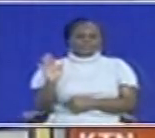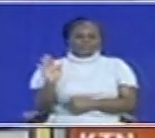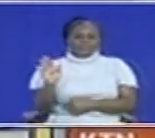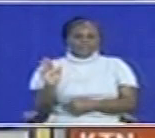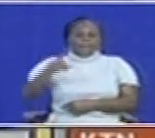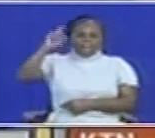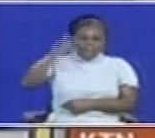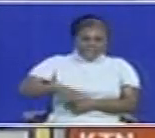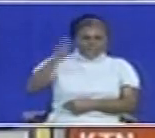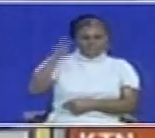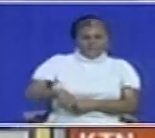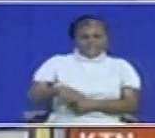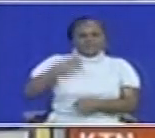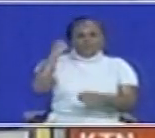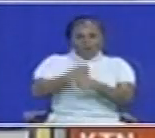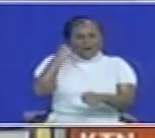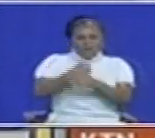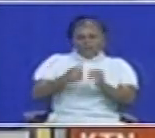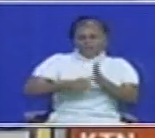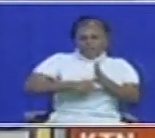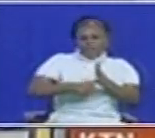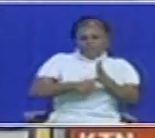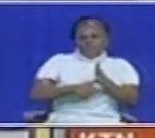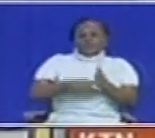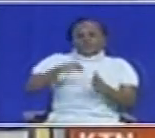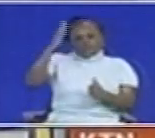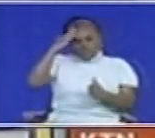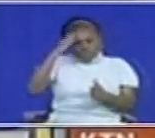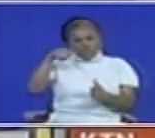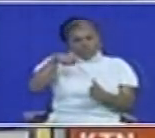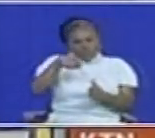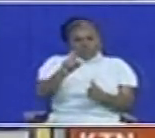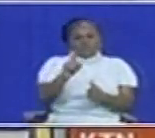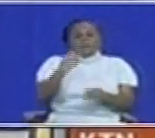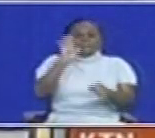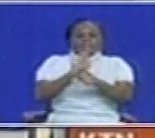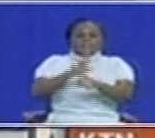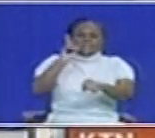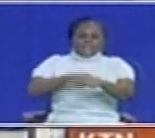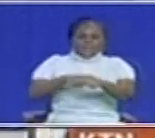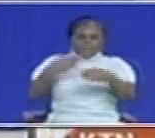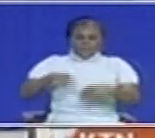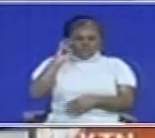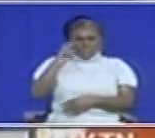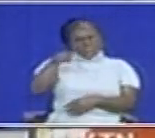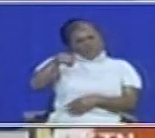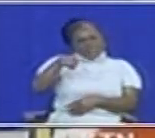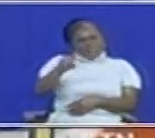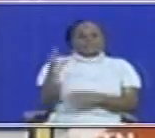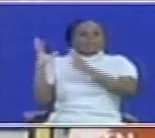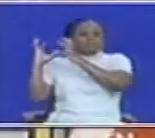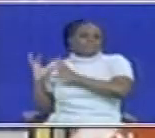You have to work really hard to prove that you are someone. Mara nyingi watu wanakuona wewe kama ni